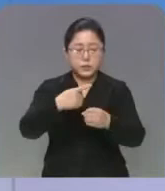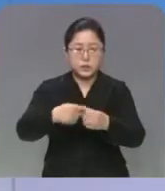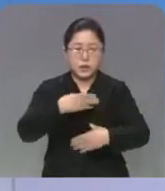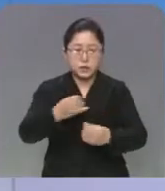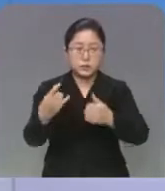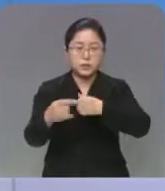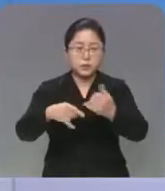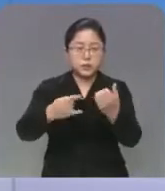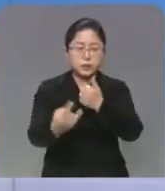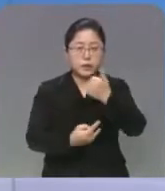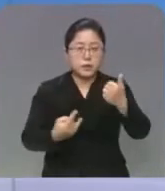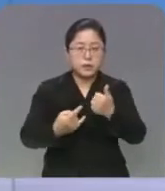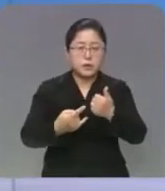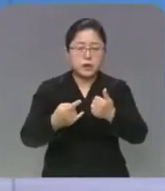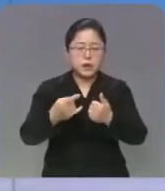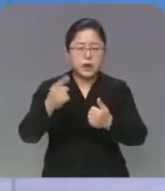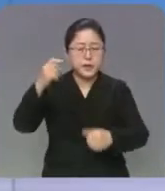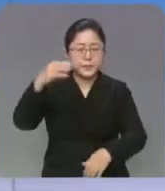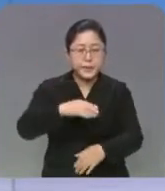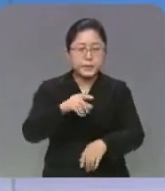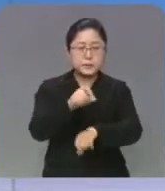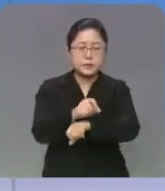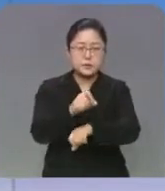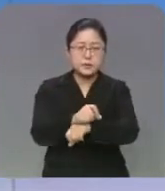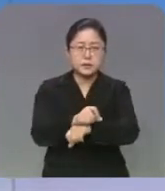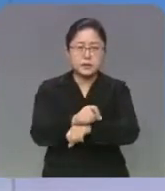원자력안전위원회 한빛원전지역사무소는 어제 열린